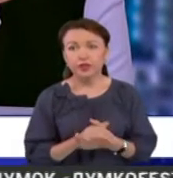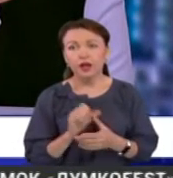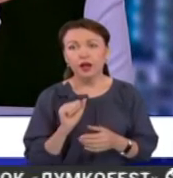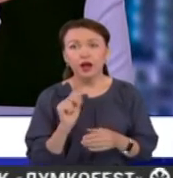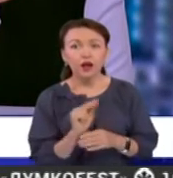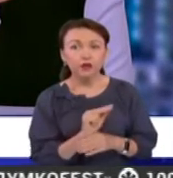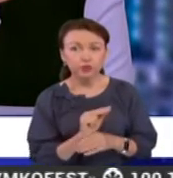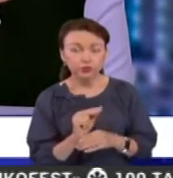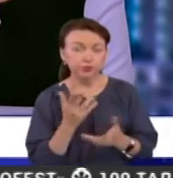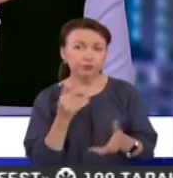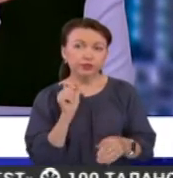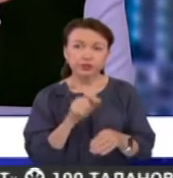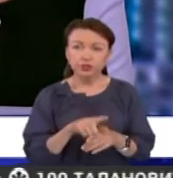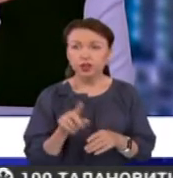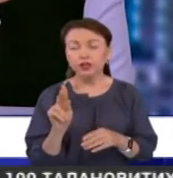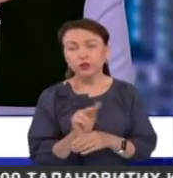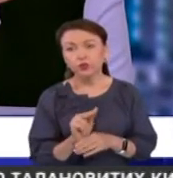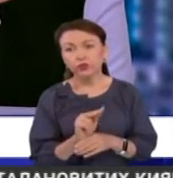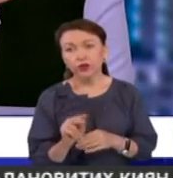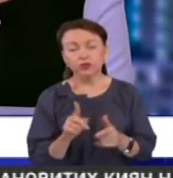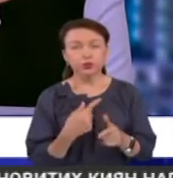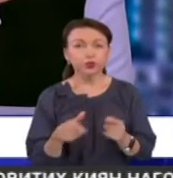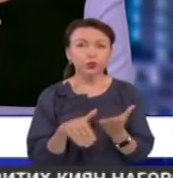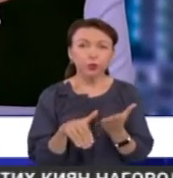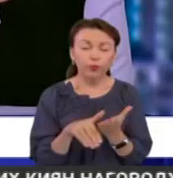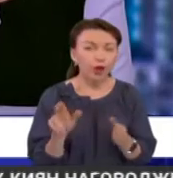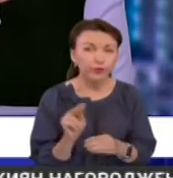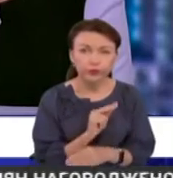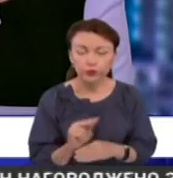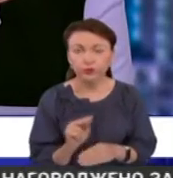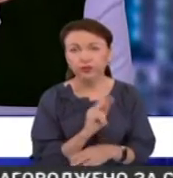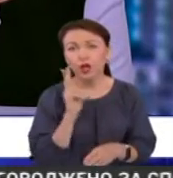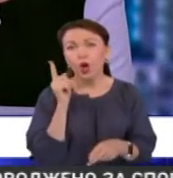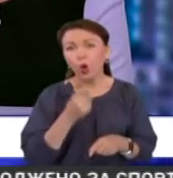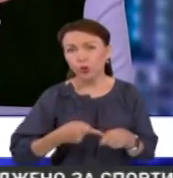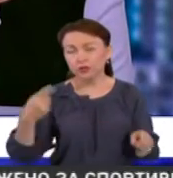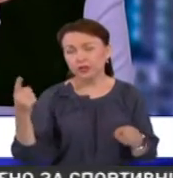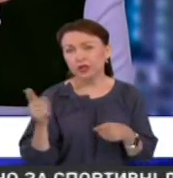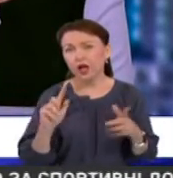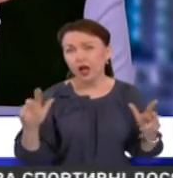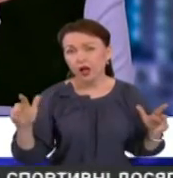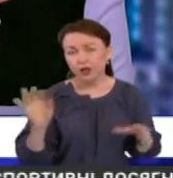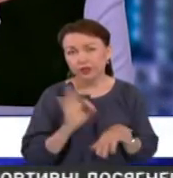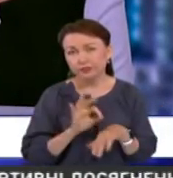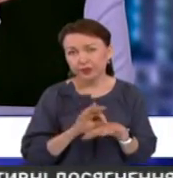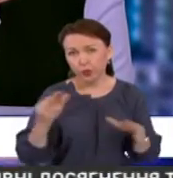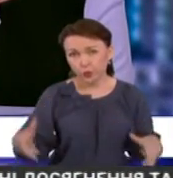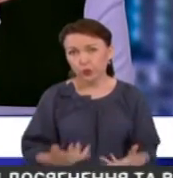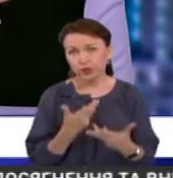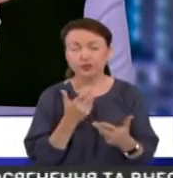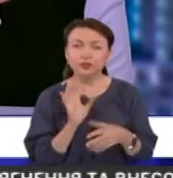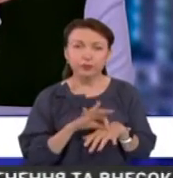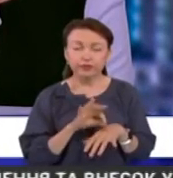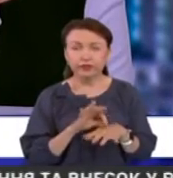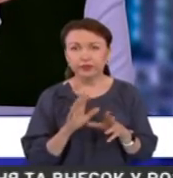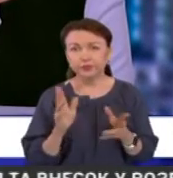він, призначає лікування чи допомагає в лікуванні гострих респіраторних, ну, таких важких форм.